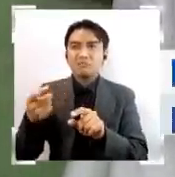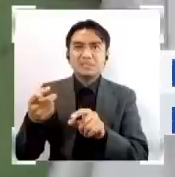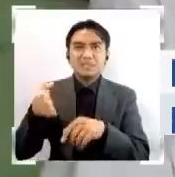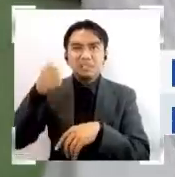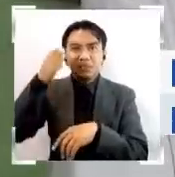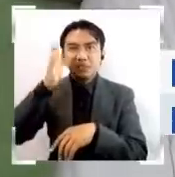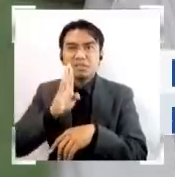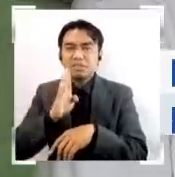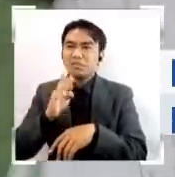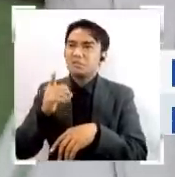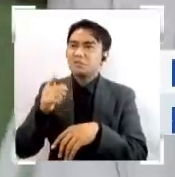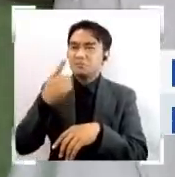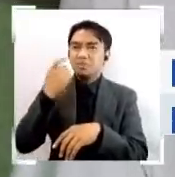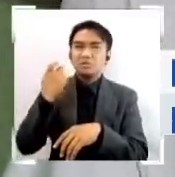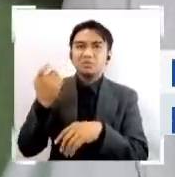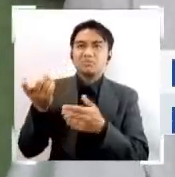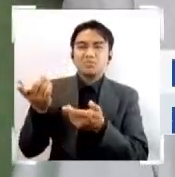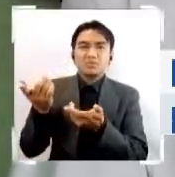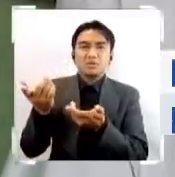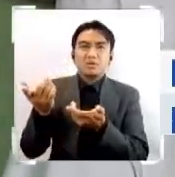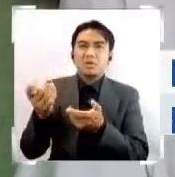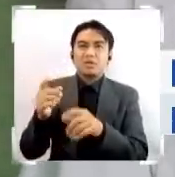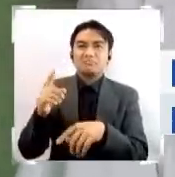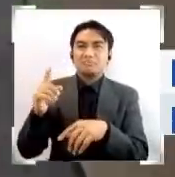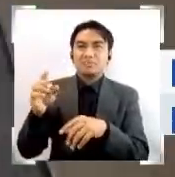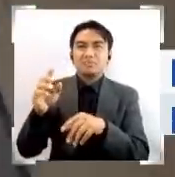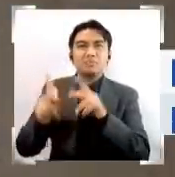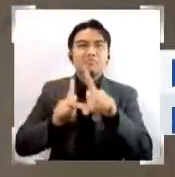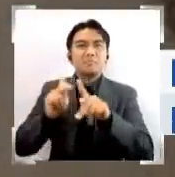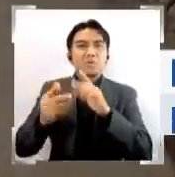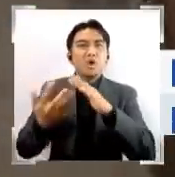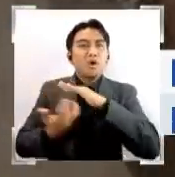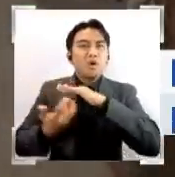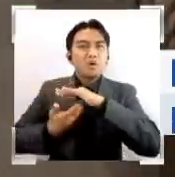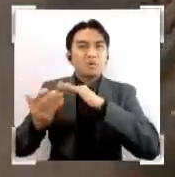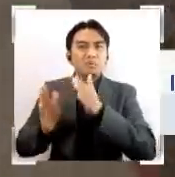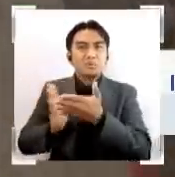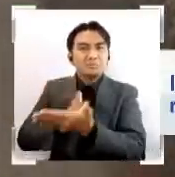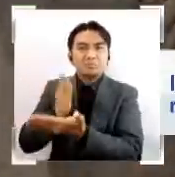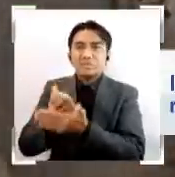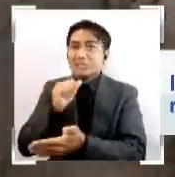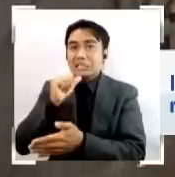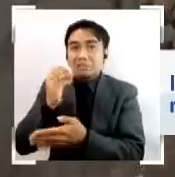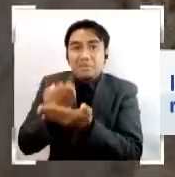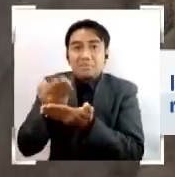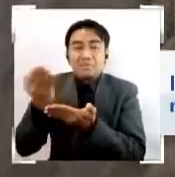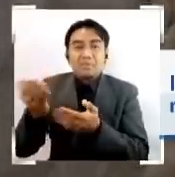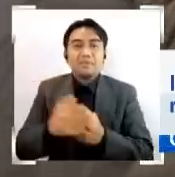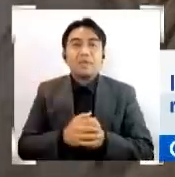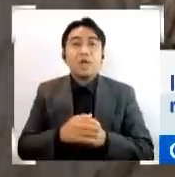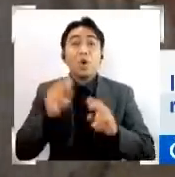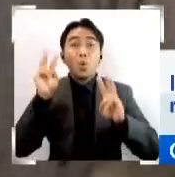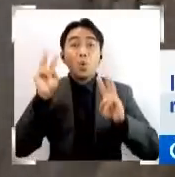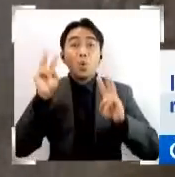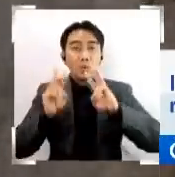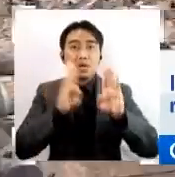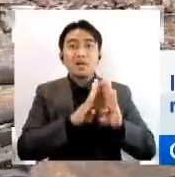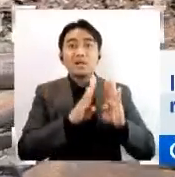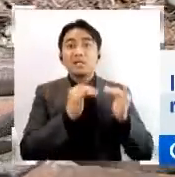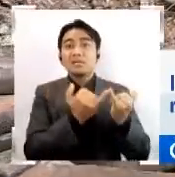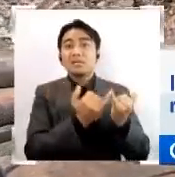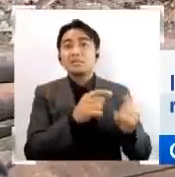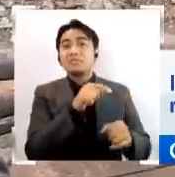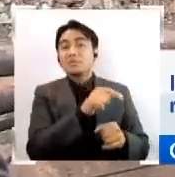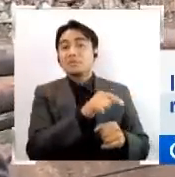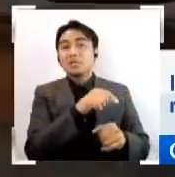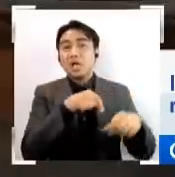ganong napupunta ng mga tao. Ano. Pangamba naman ng ilang taga-barangay Bagong Silangan, Quezon City,